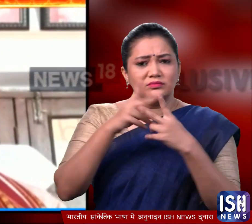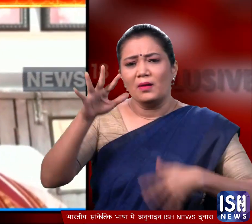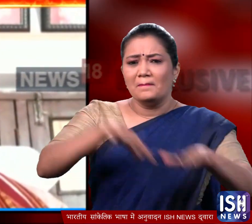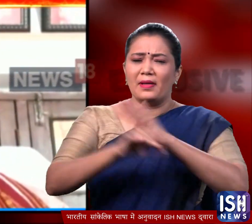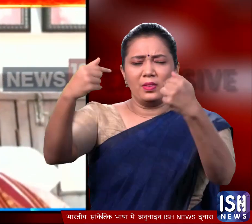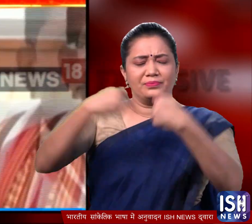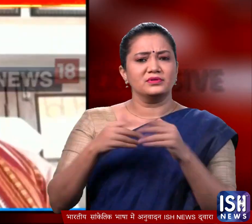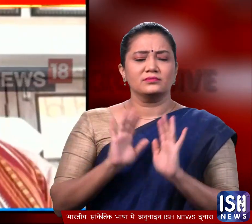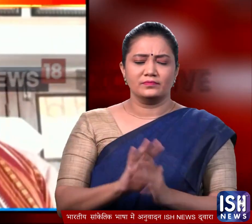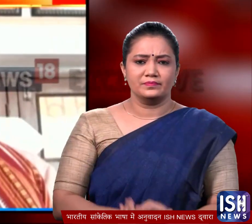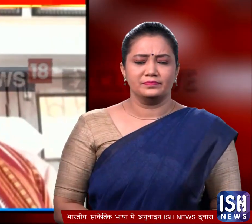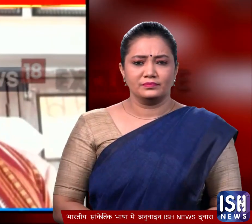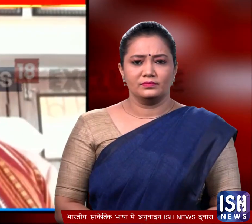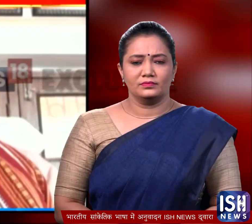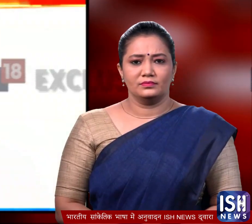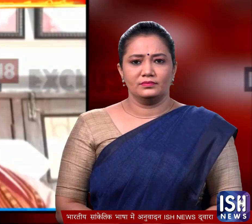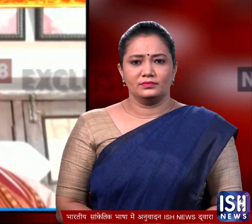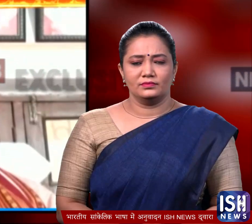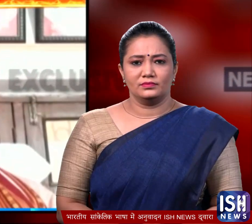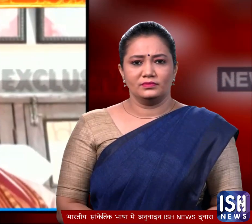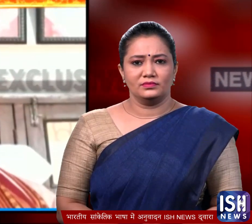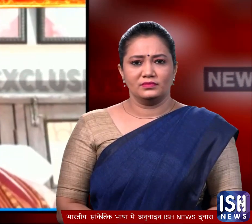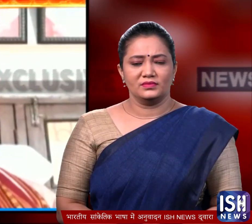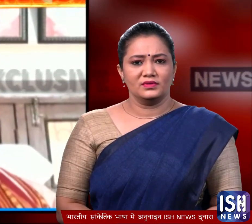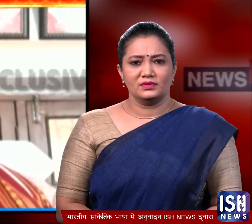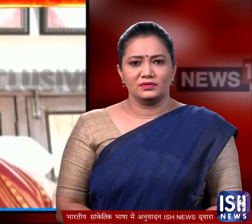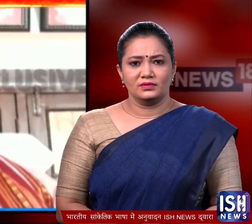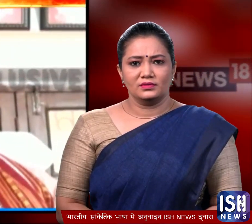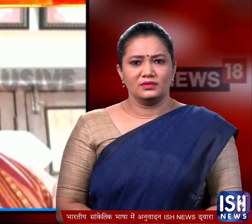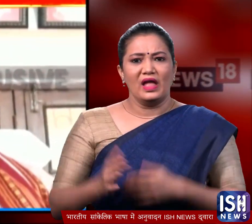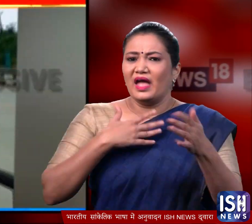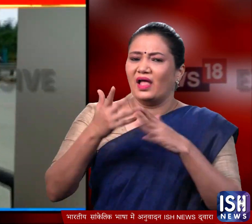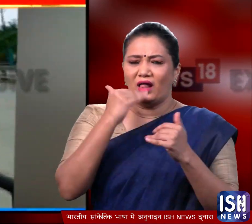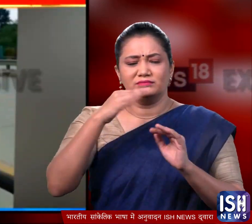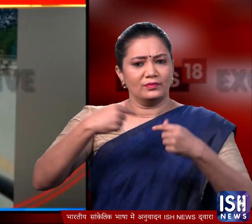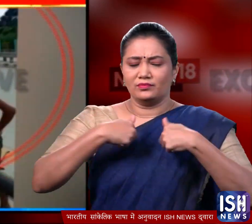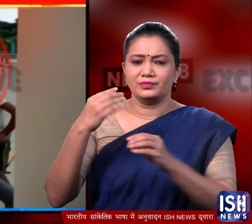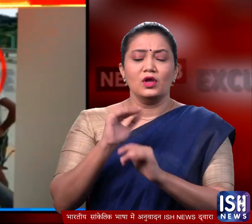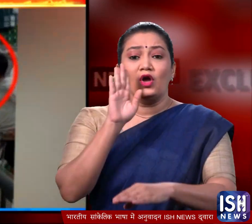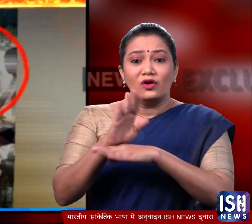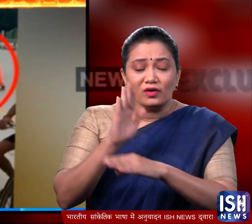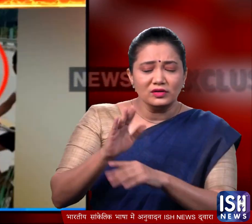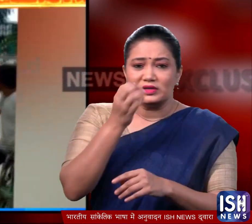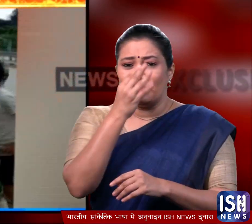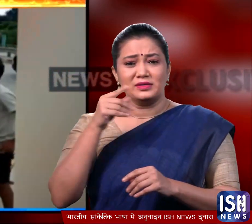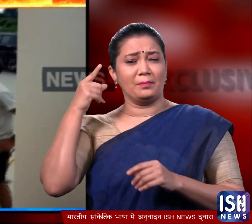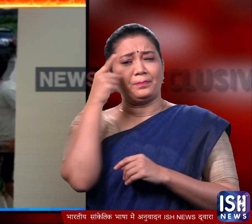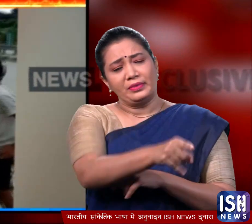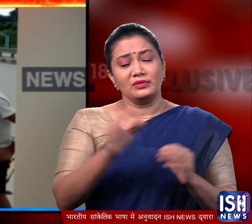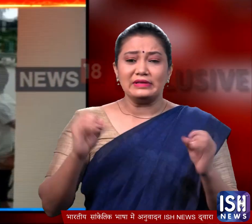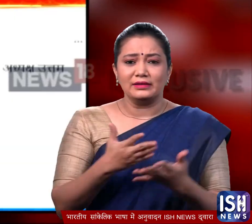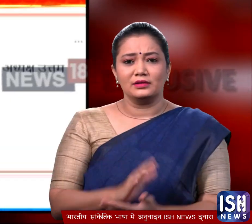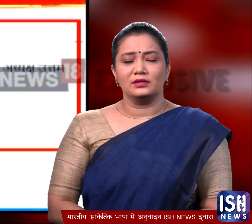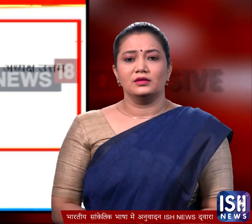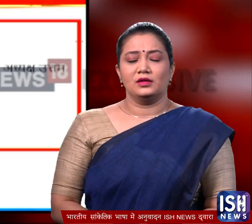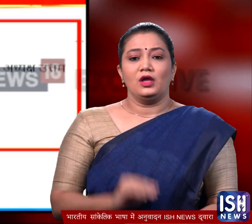खिलाफ साजिश करार दिया। साजिश के तहत ये लोग किसी भी हद तक जा सकते हैं। वहीं कांग्रेस को इस मुद्दे पर बीजेपी को घेरने का मौका